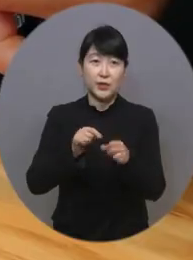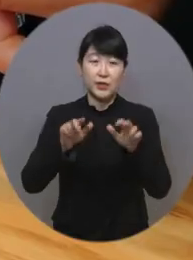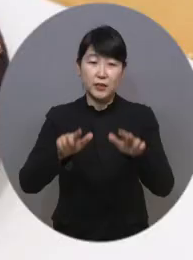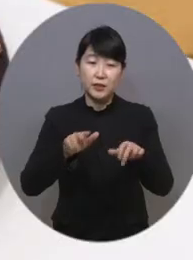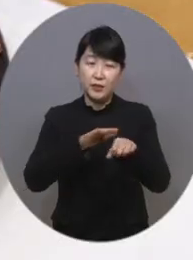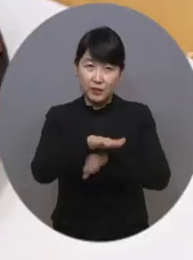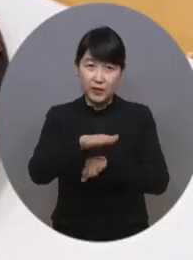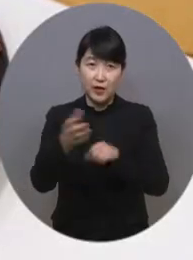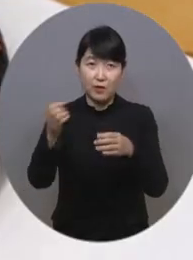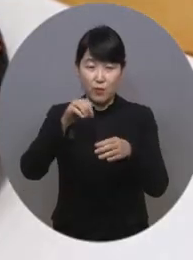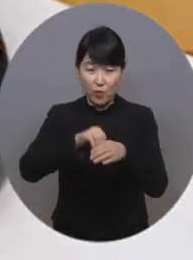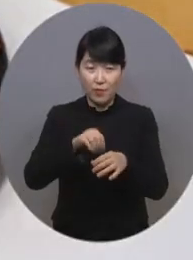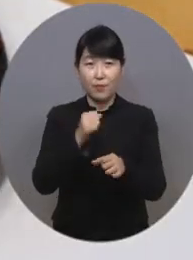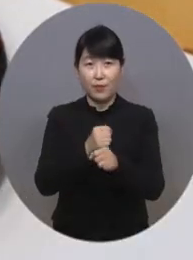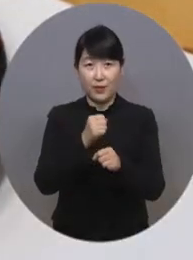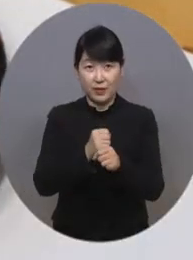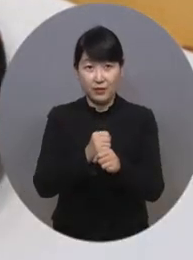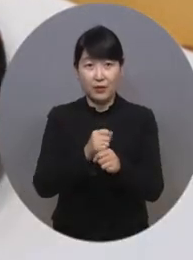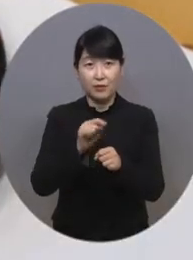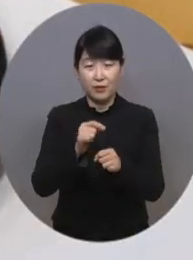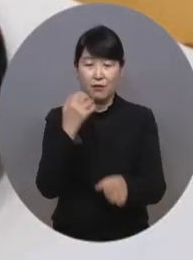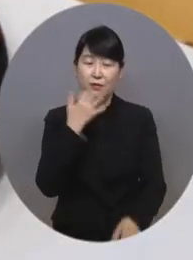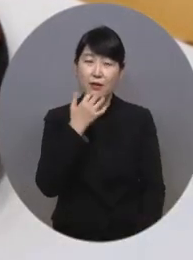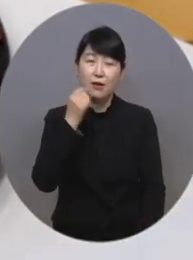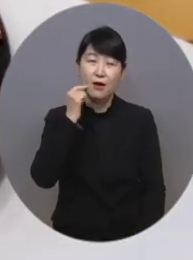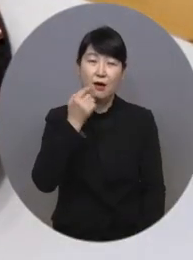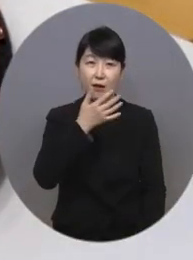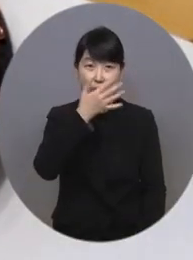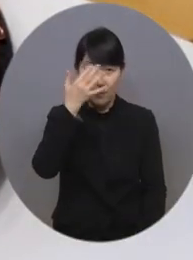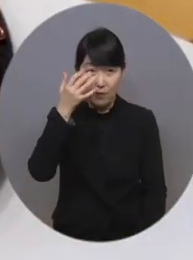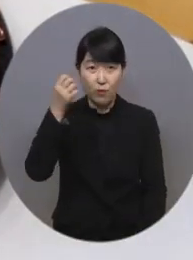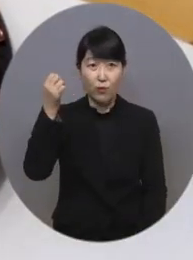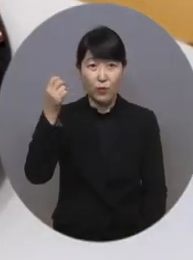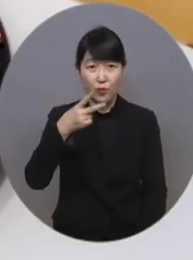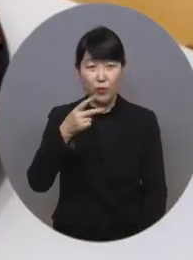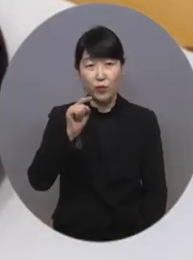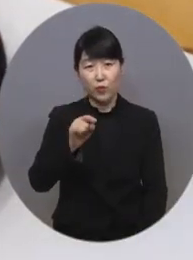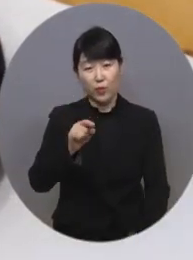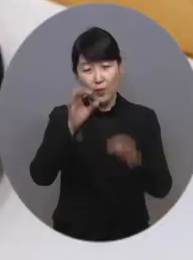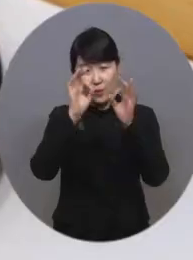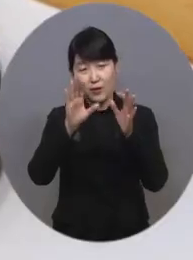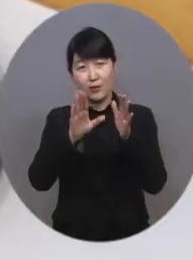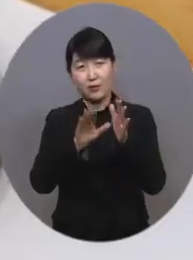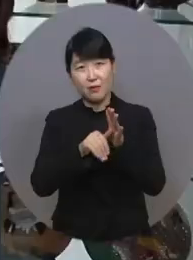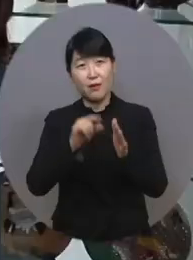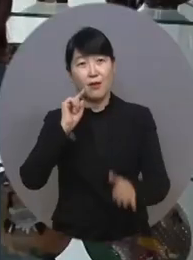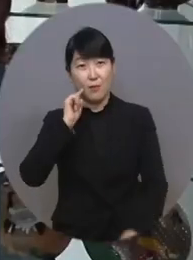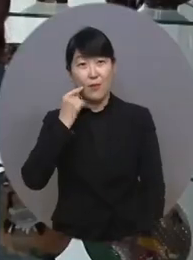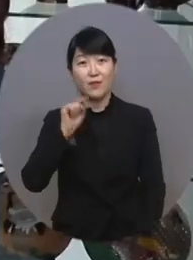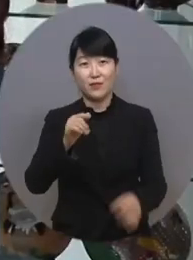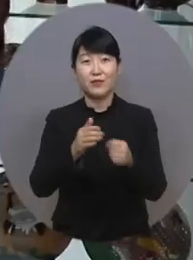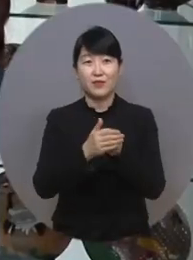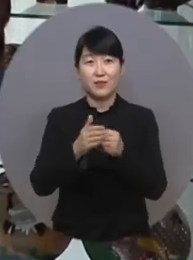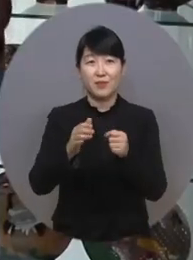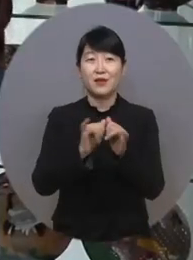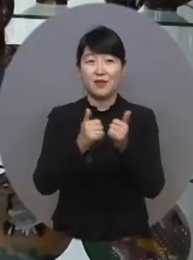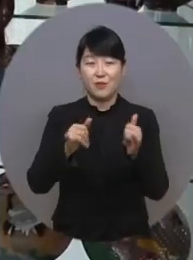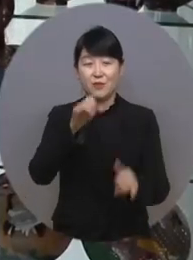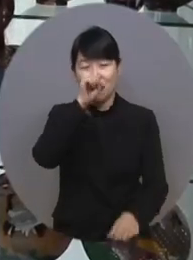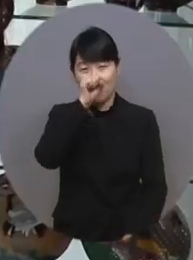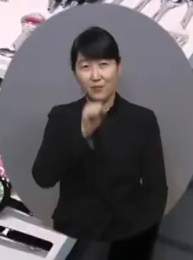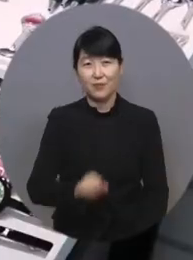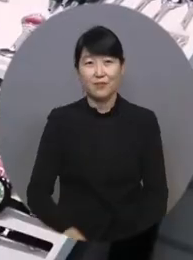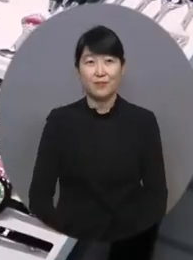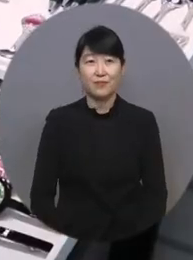작가의 작품들은 색상이 아름답기도 하지만 장식성까지 더해져 많은 사람들에게 사랑을